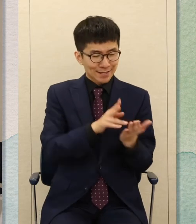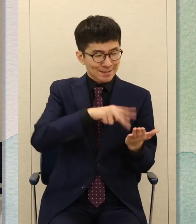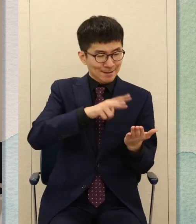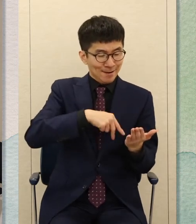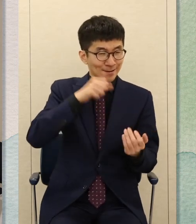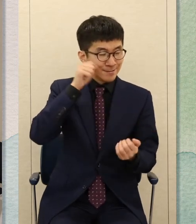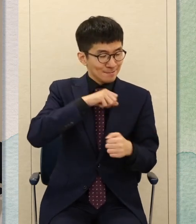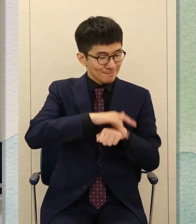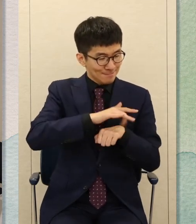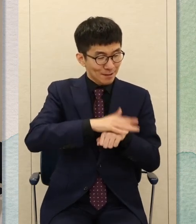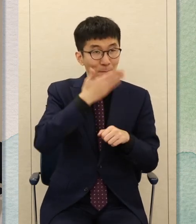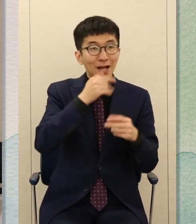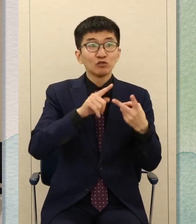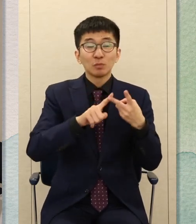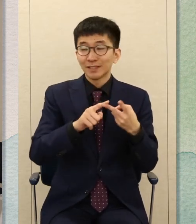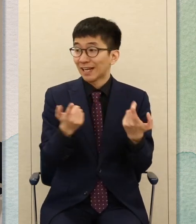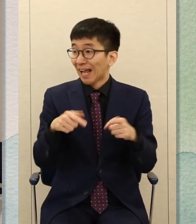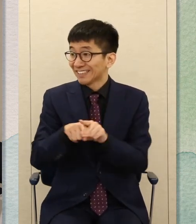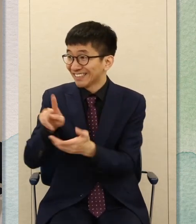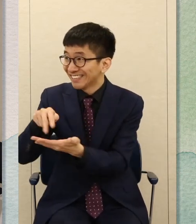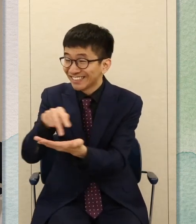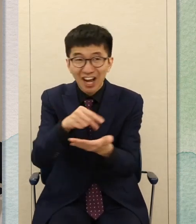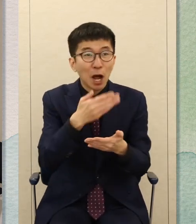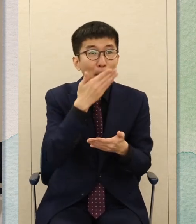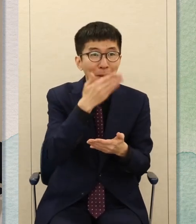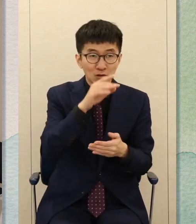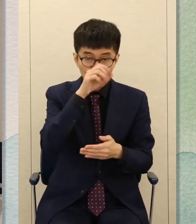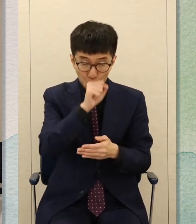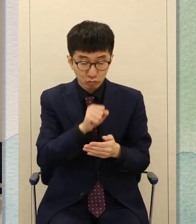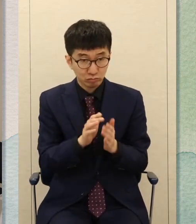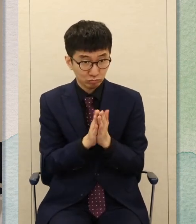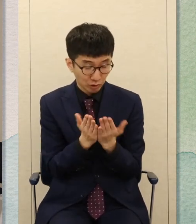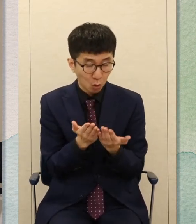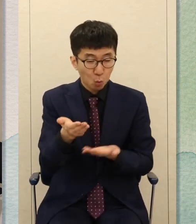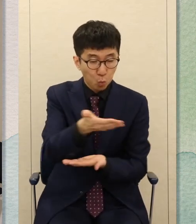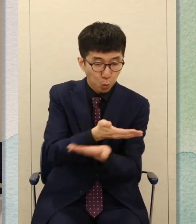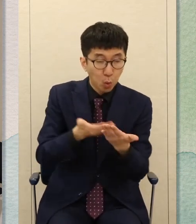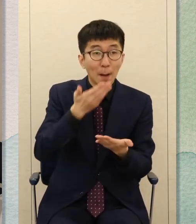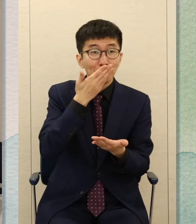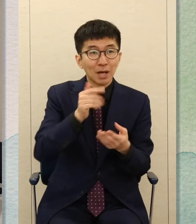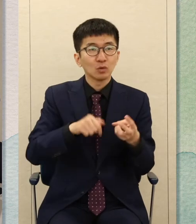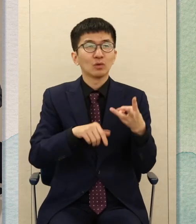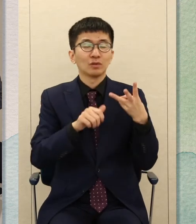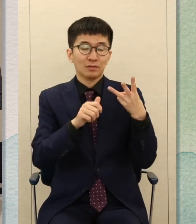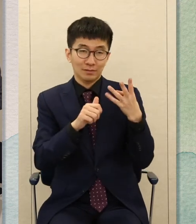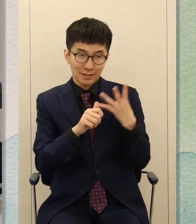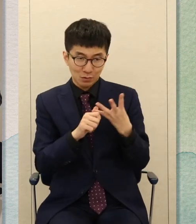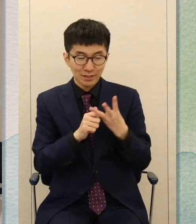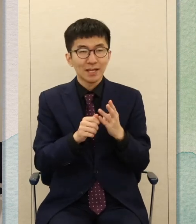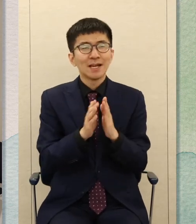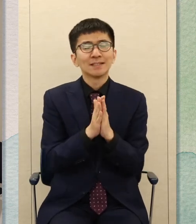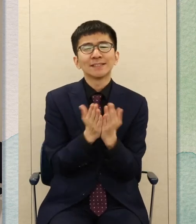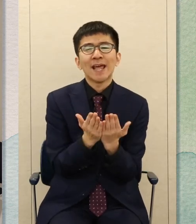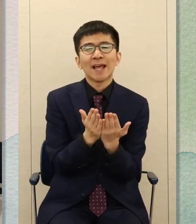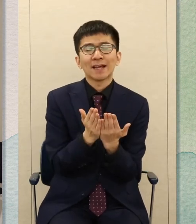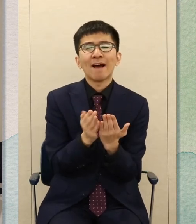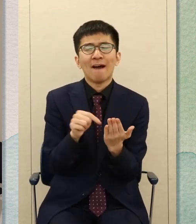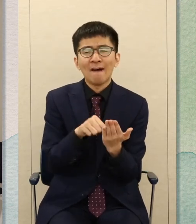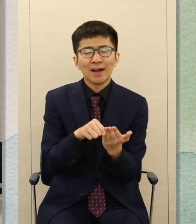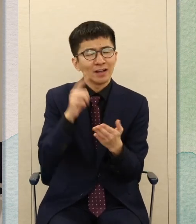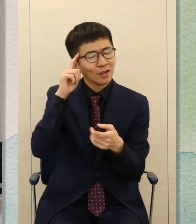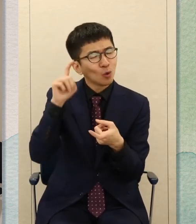나, 그리고 함께 읽는 우리, 좋은 책의 생태계, 책을 사랑하는 지역사회 예, 이런 것들이 만들어질